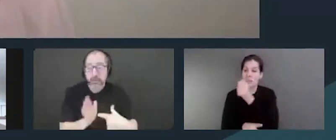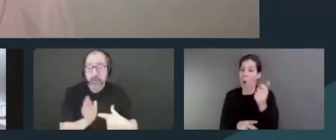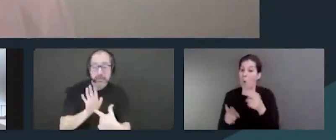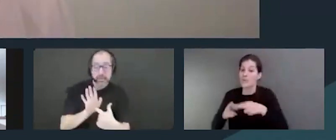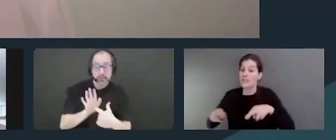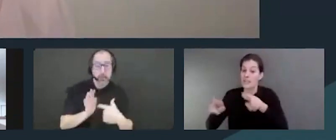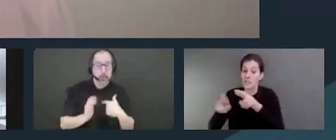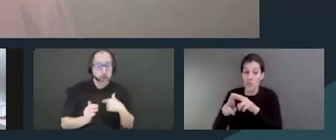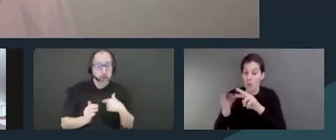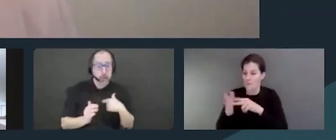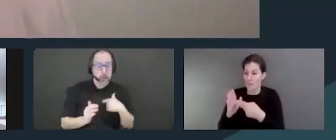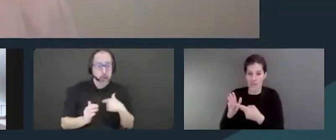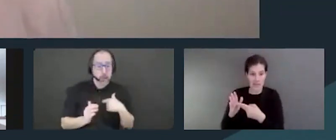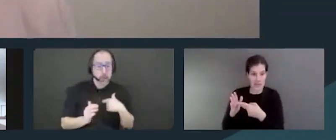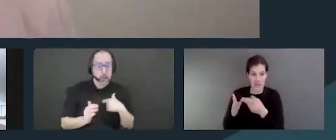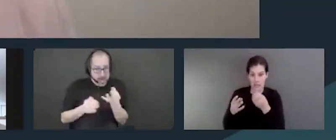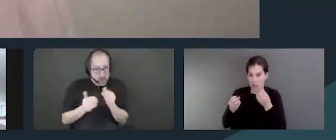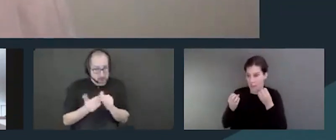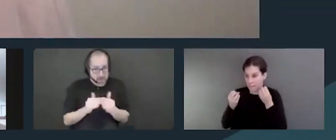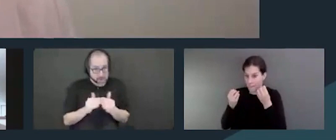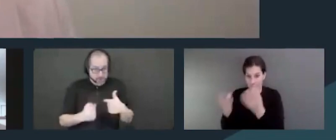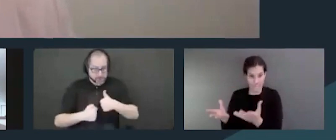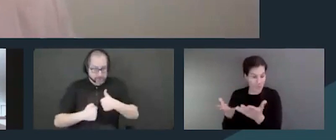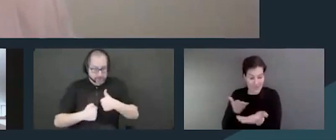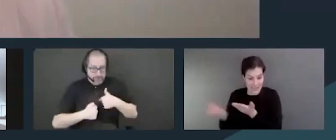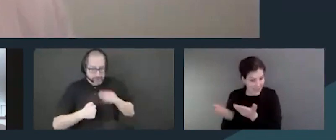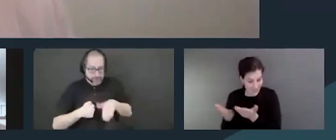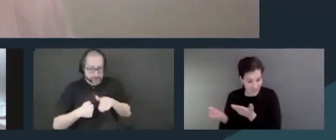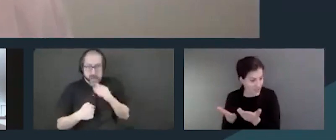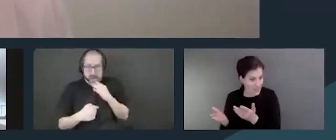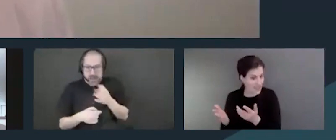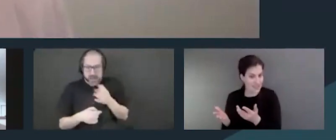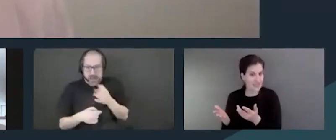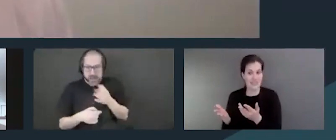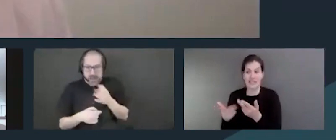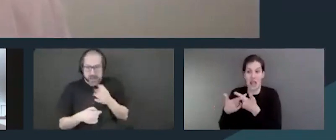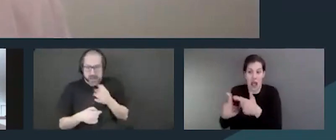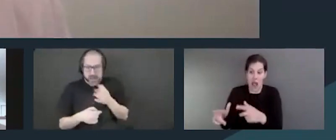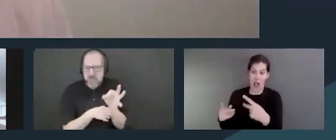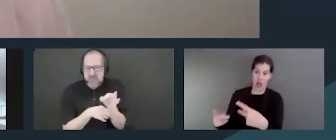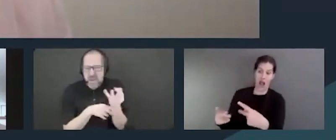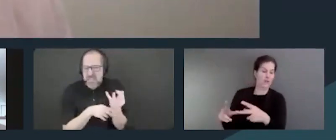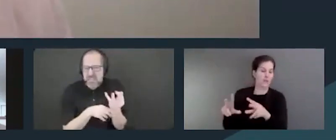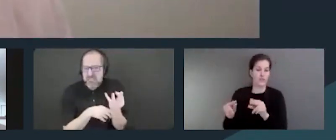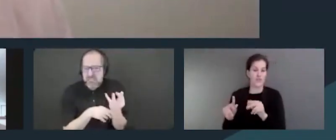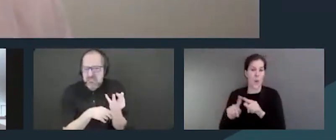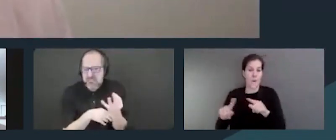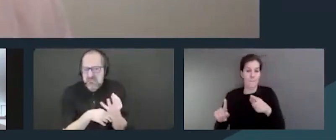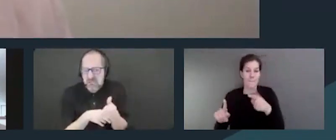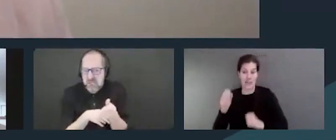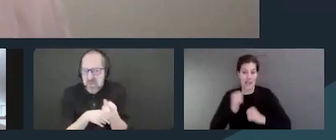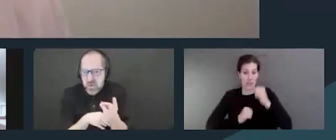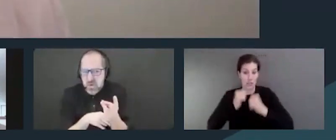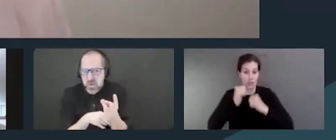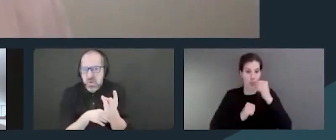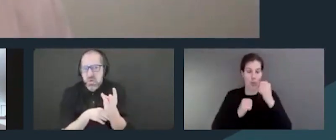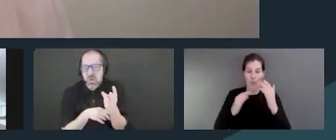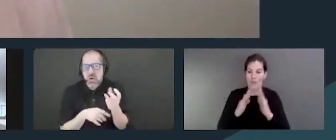ville francophone, où peu de familles y ont grandi, mais je peux